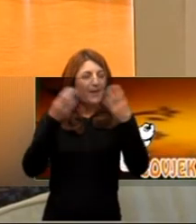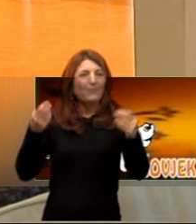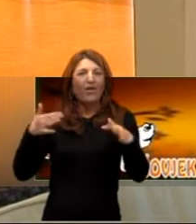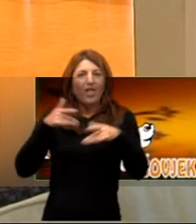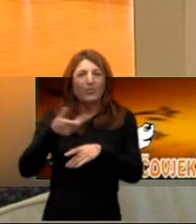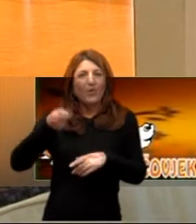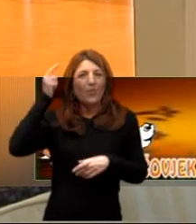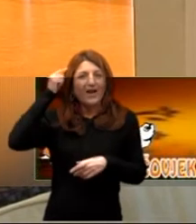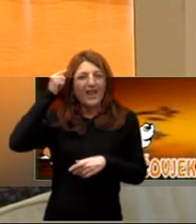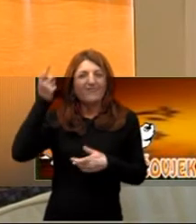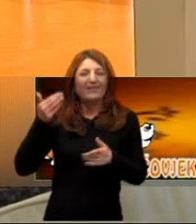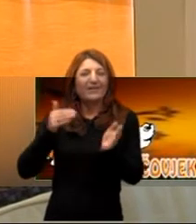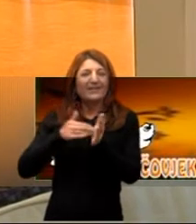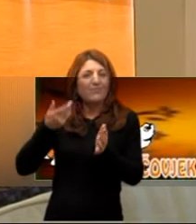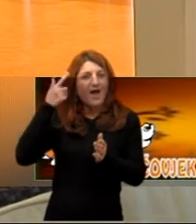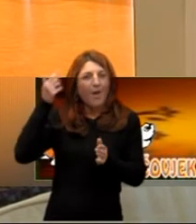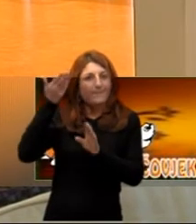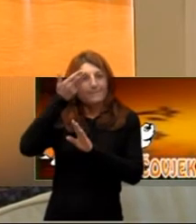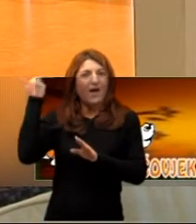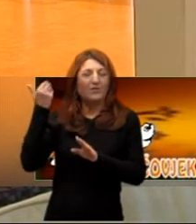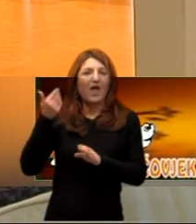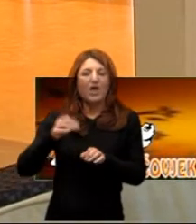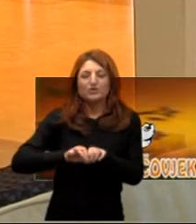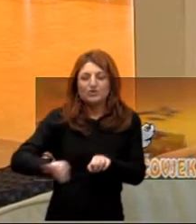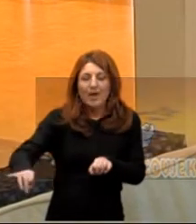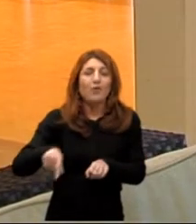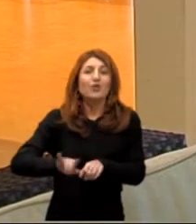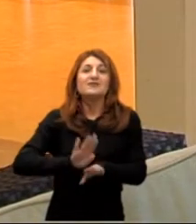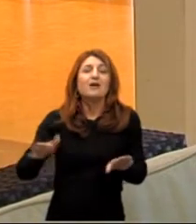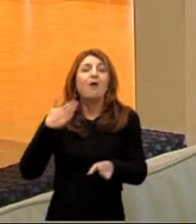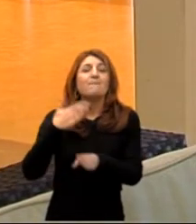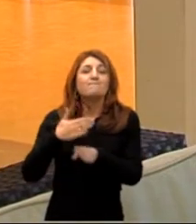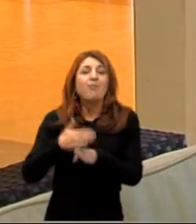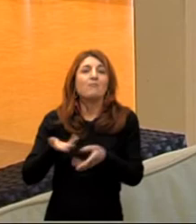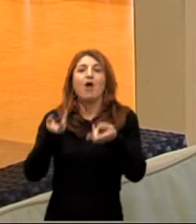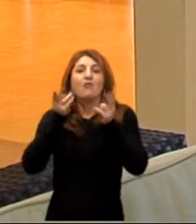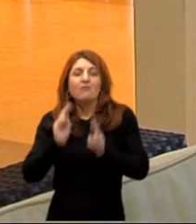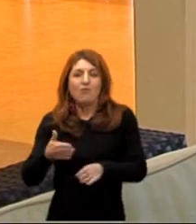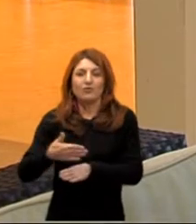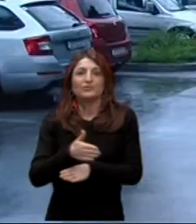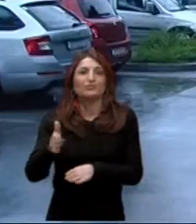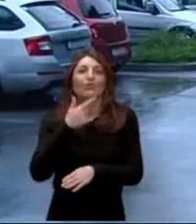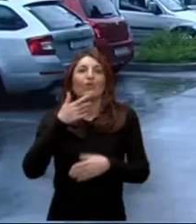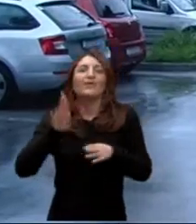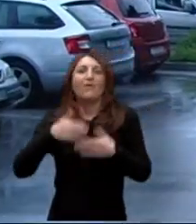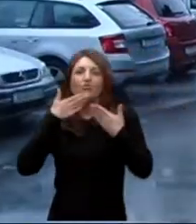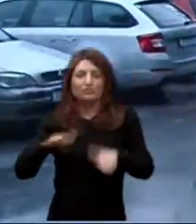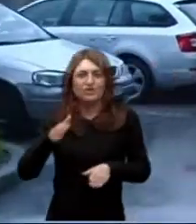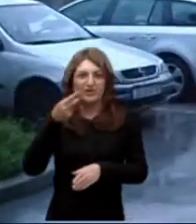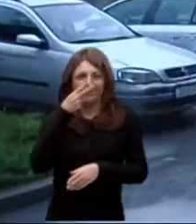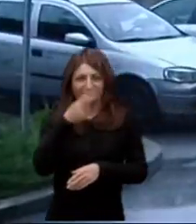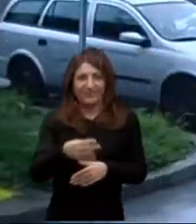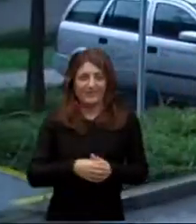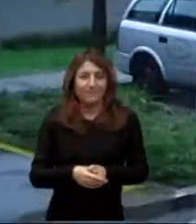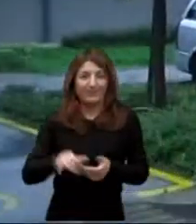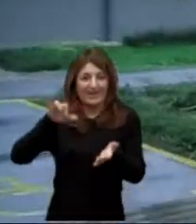potrebno maknuti. Štap je prvenstveno pomagalo koje omogućava samostalno kretanje osobama oštećenog vida. Centar za